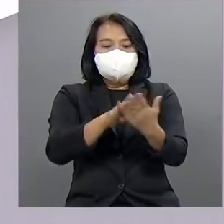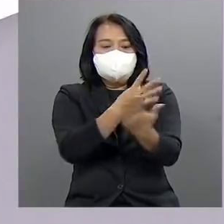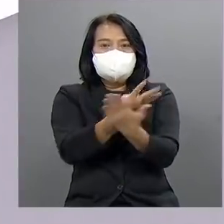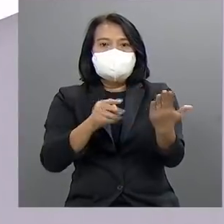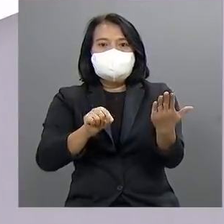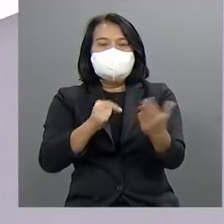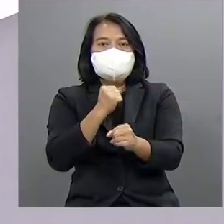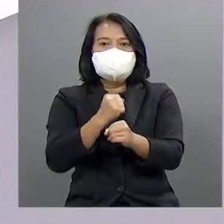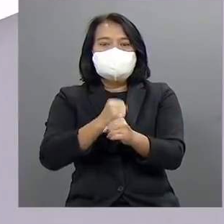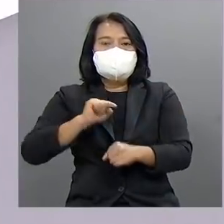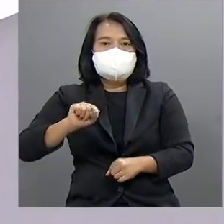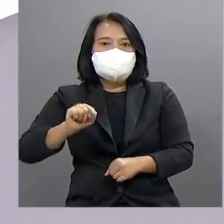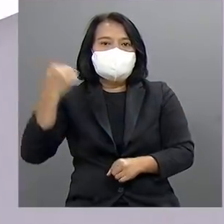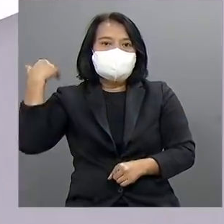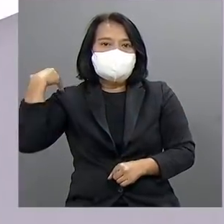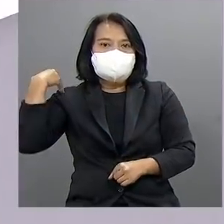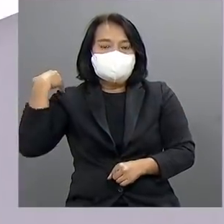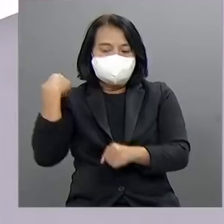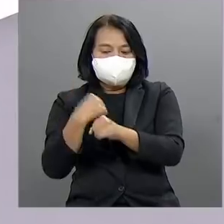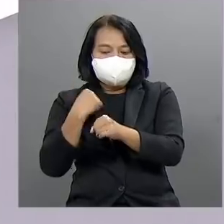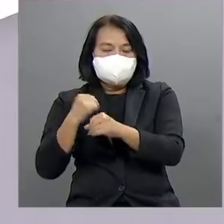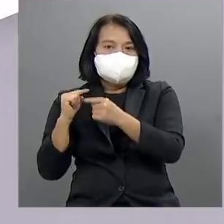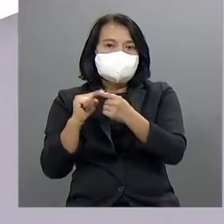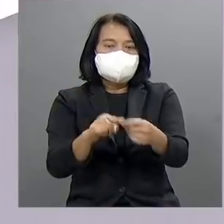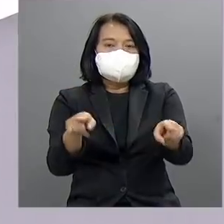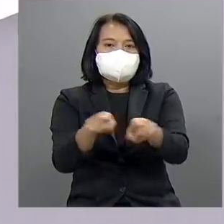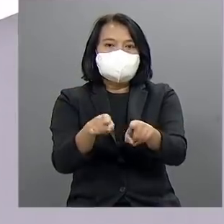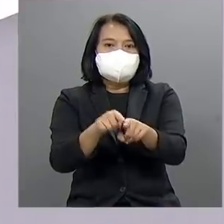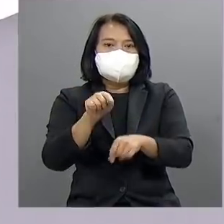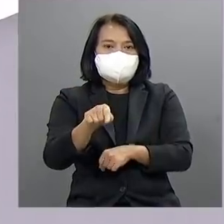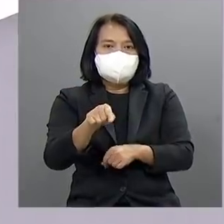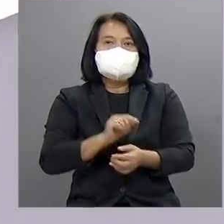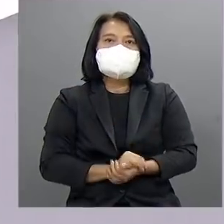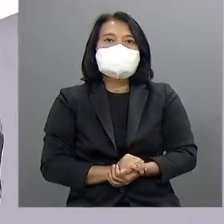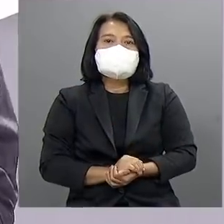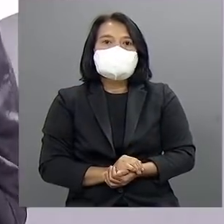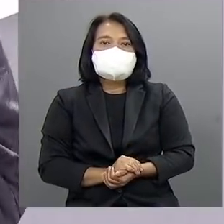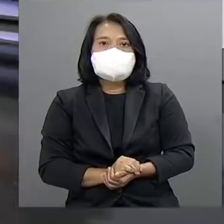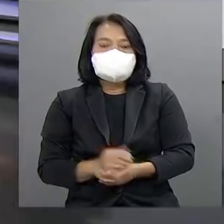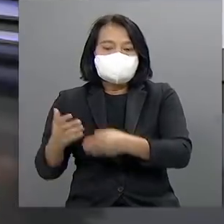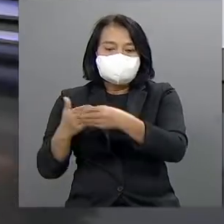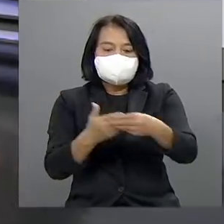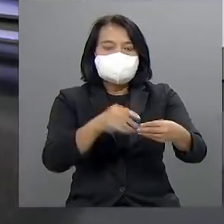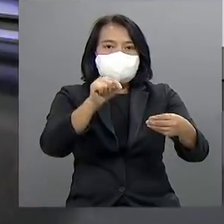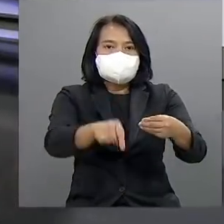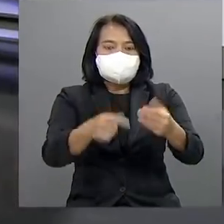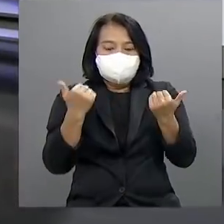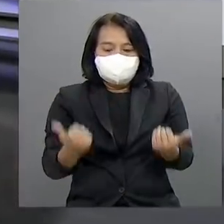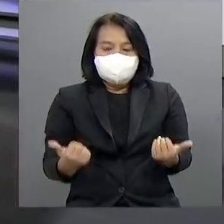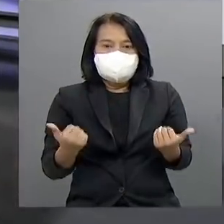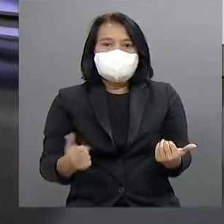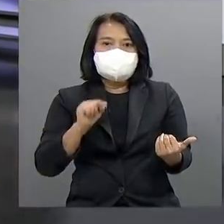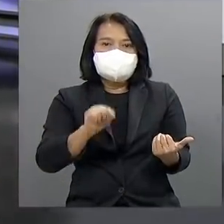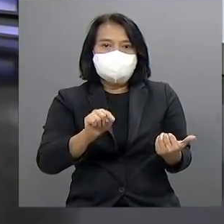ก็ยังคงต้องเดินหน้ากันไปต่อเนื่องด้วยเช่นเดียวกันนี่เป็นสถานการณ์หนึ่งนะคะที่เราพามาติดตามกันในวันนี้ค่ะคุณพรบดีคุณจิรชตาคะ